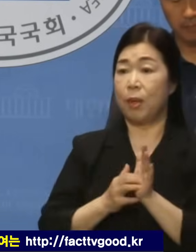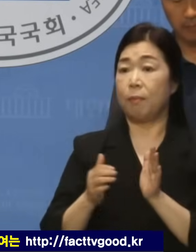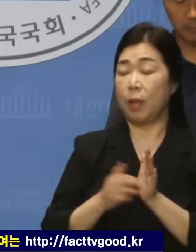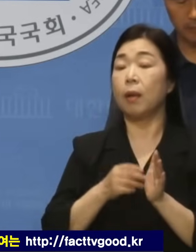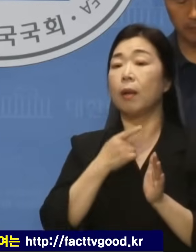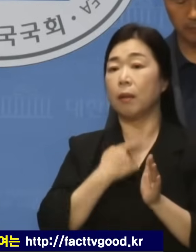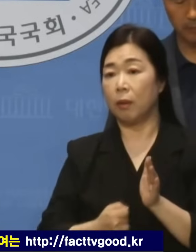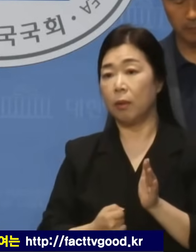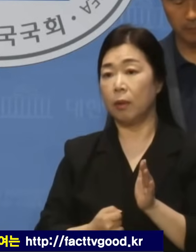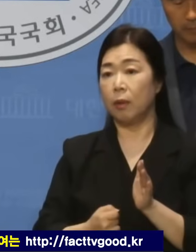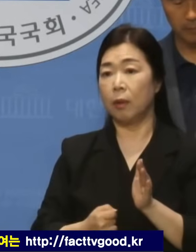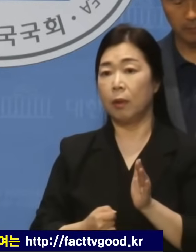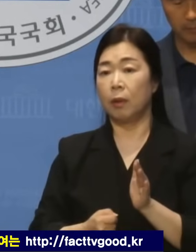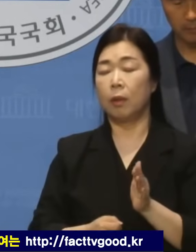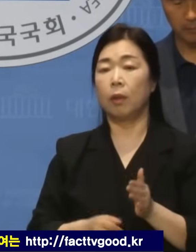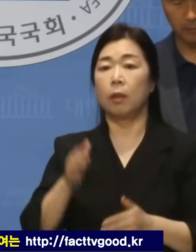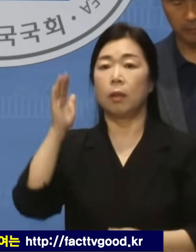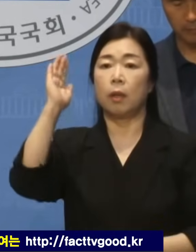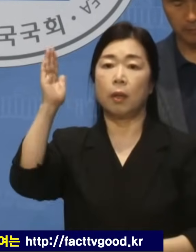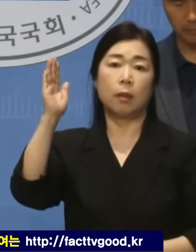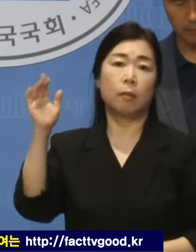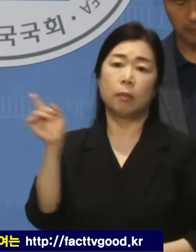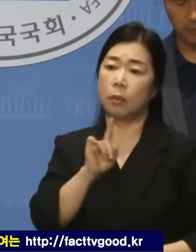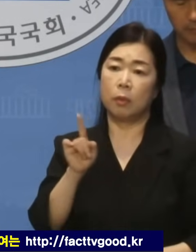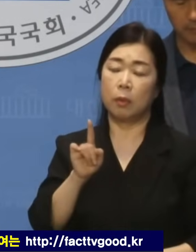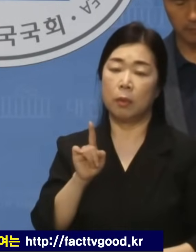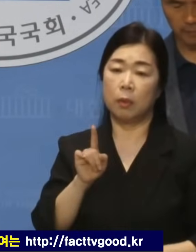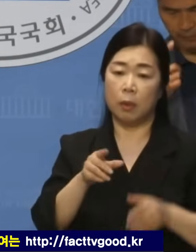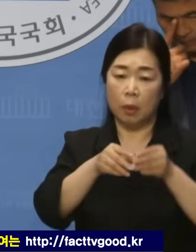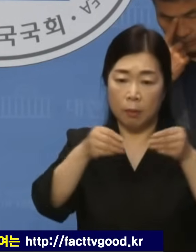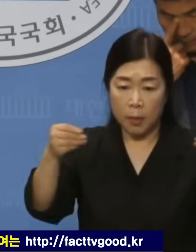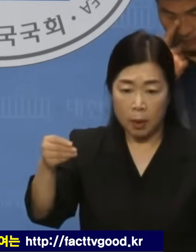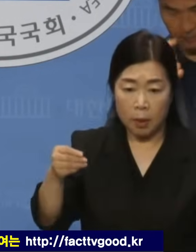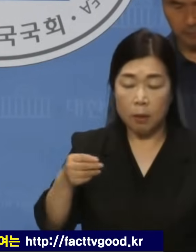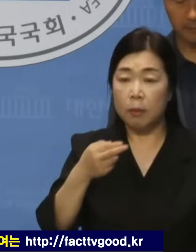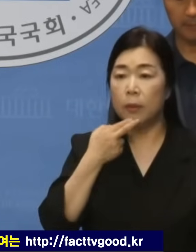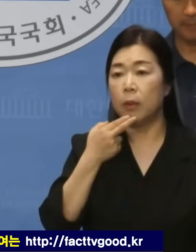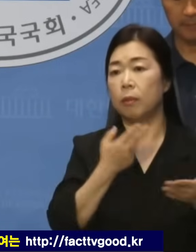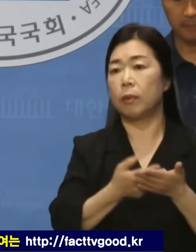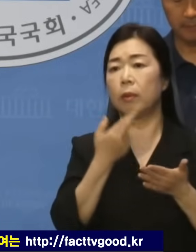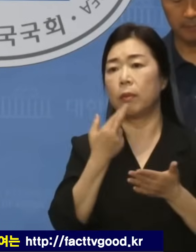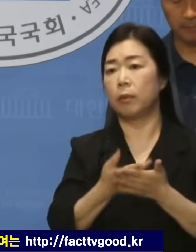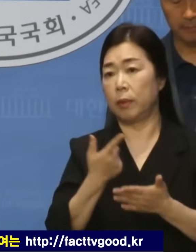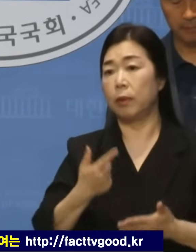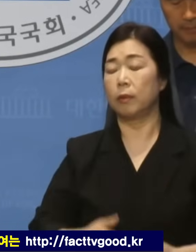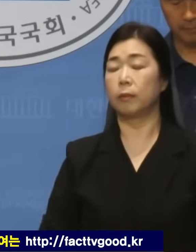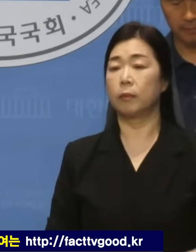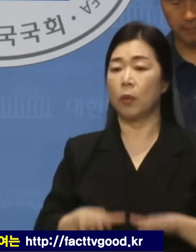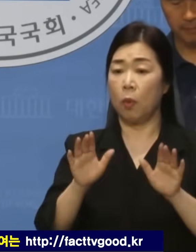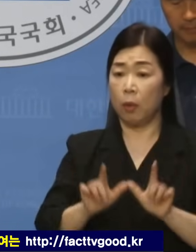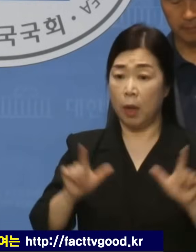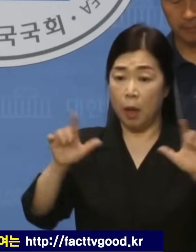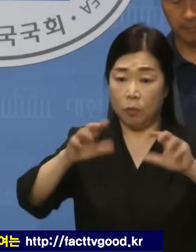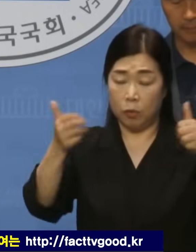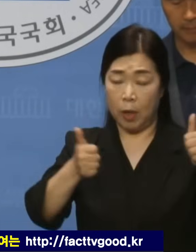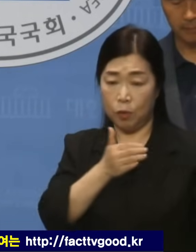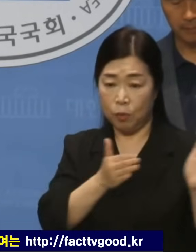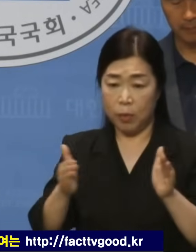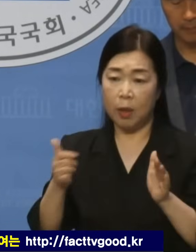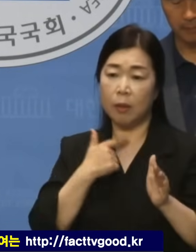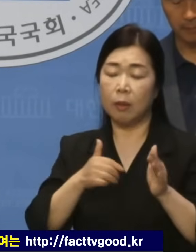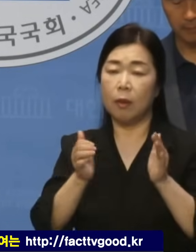김영숙 장관의 대책은 없었습니다. 올해 5월 국회에서 제기한 폭우, 폭염 등의 대비를